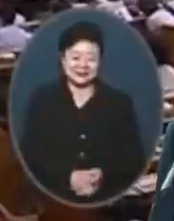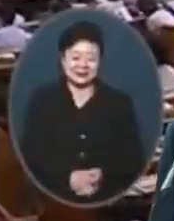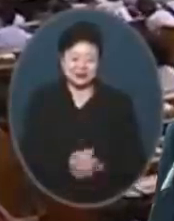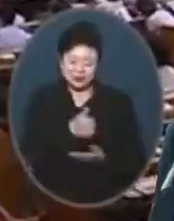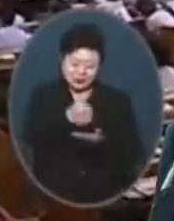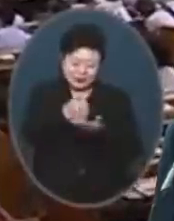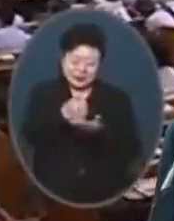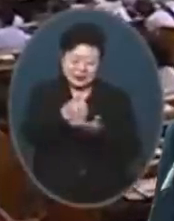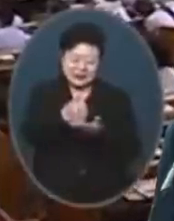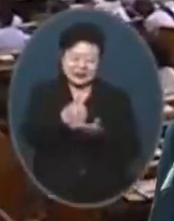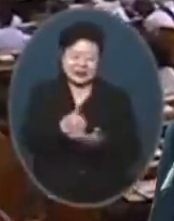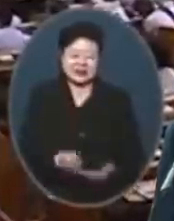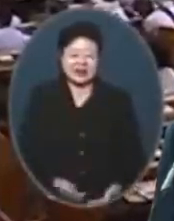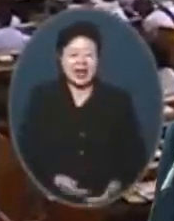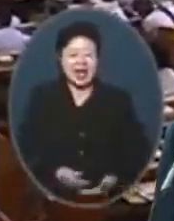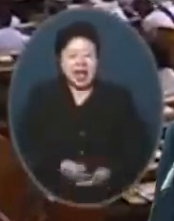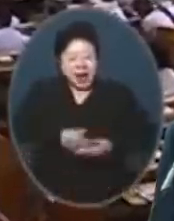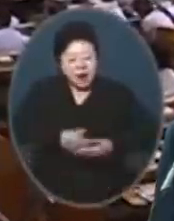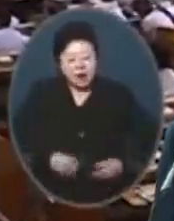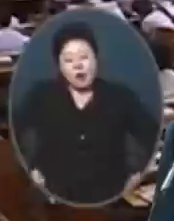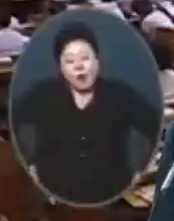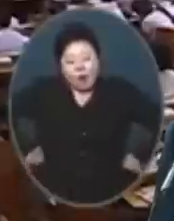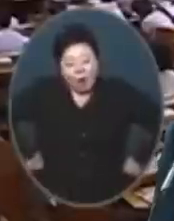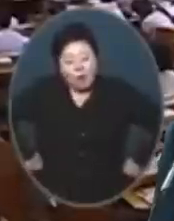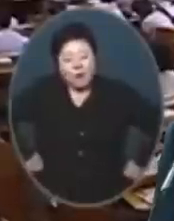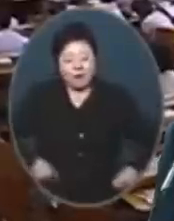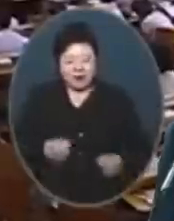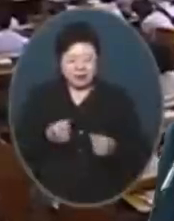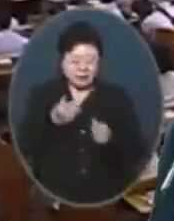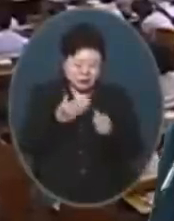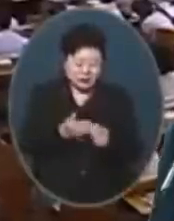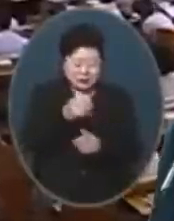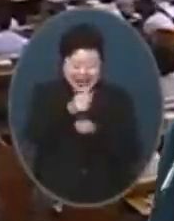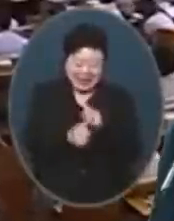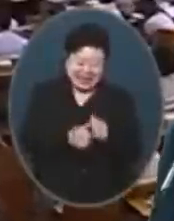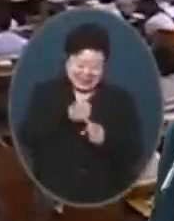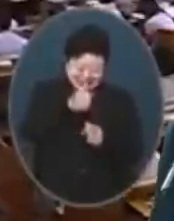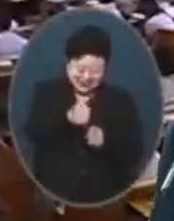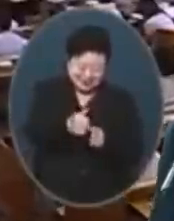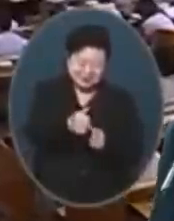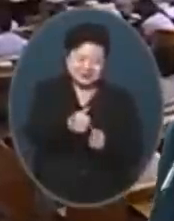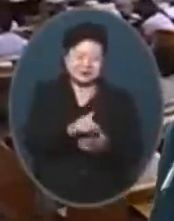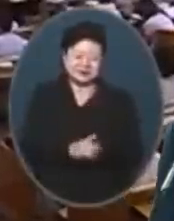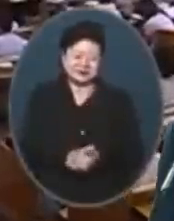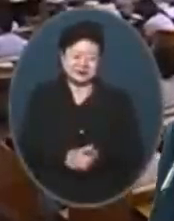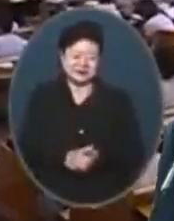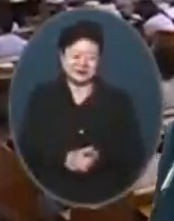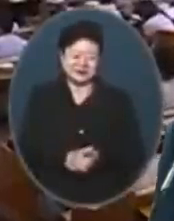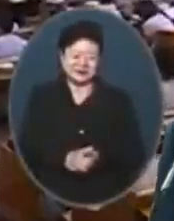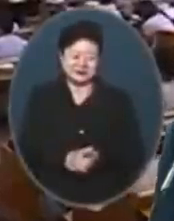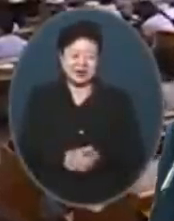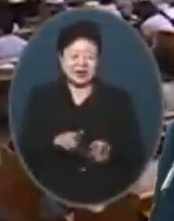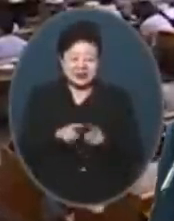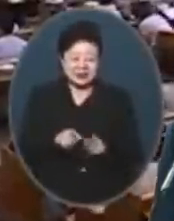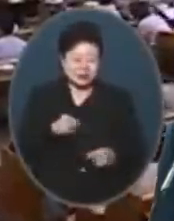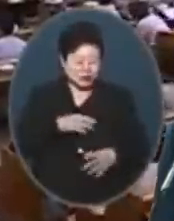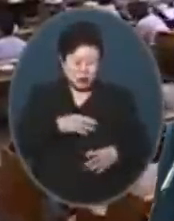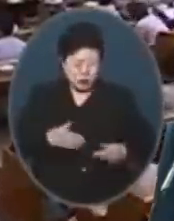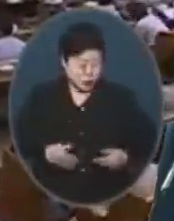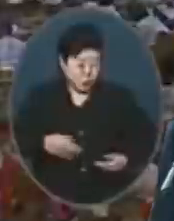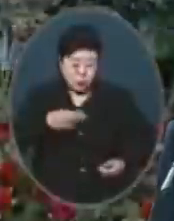주님께서 안고 업고 품어주시니 우리가 하나님 바라보고 살면 두려워하지 말아야 되는